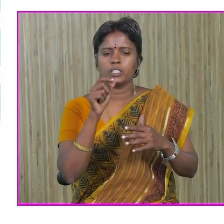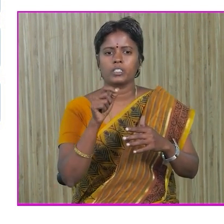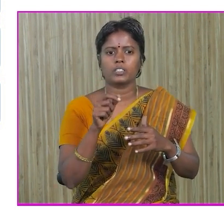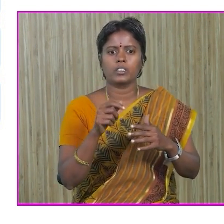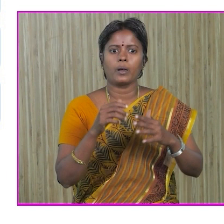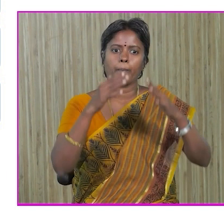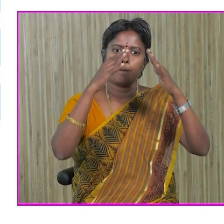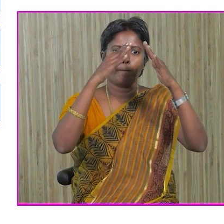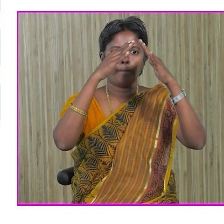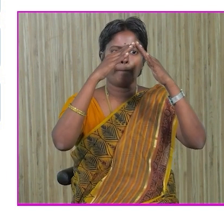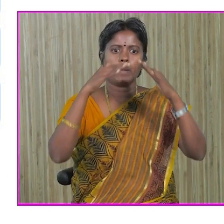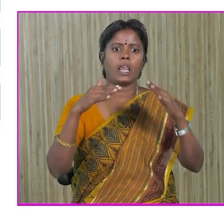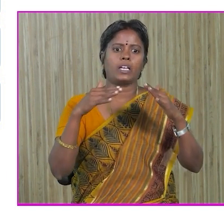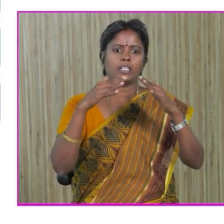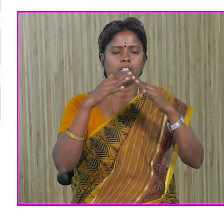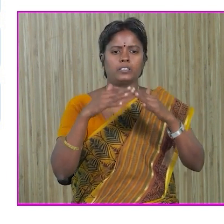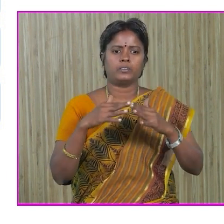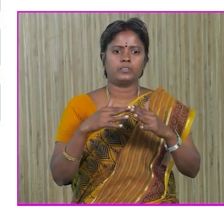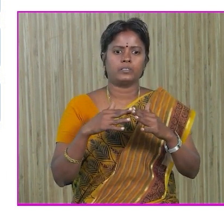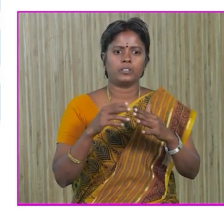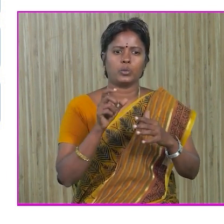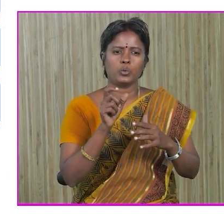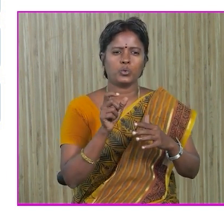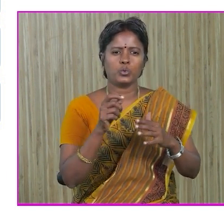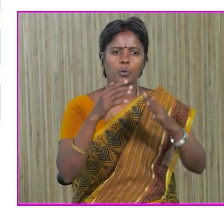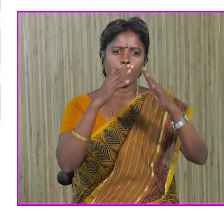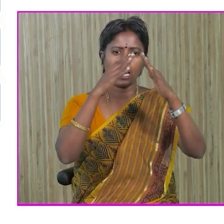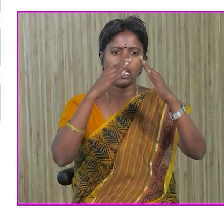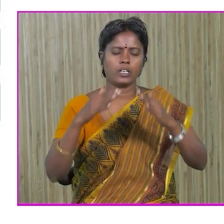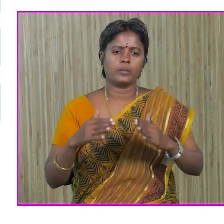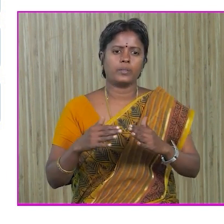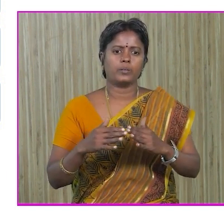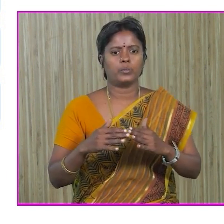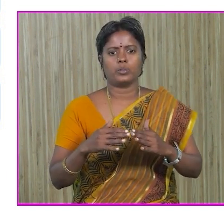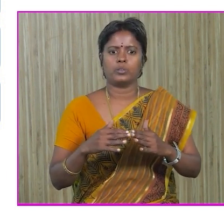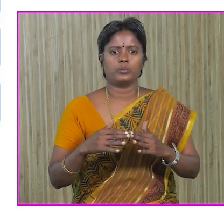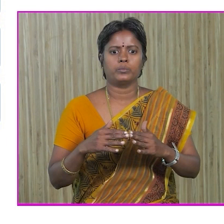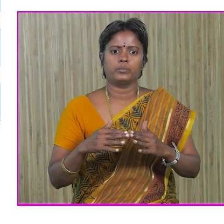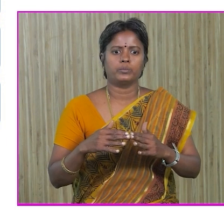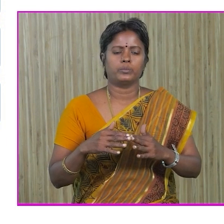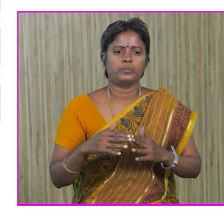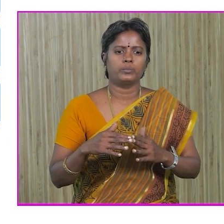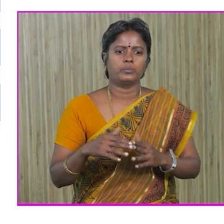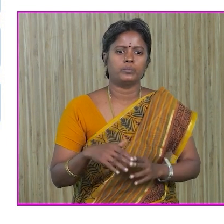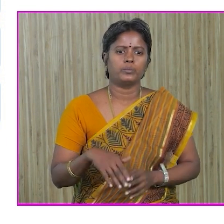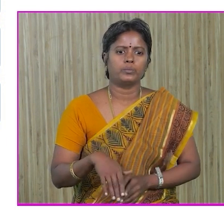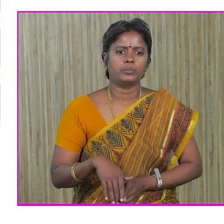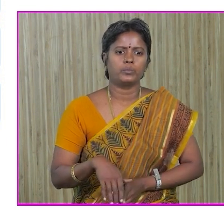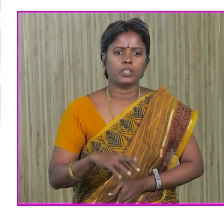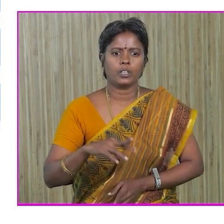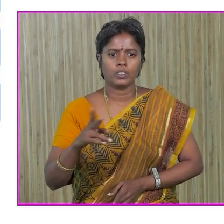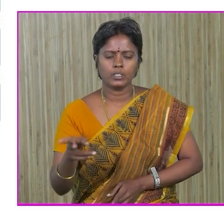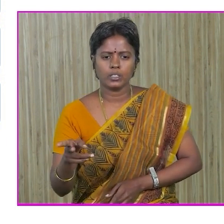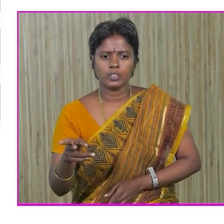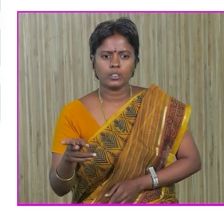சொல்லின் பொருள் என்ன? குன்று என்ற சொல்லுக்கு மலை என பொருள்படும். அடுத்த அடியில் உள்ள